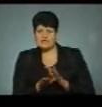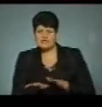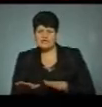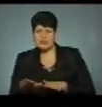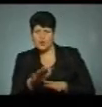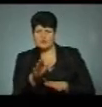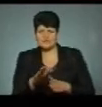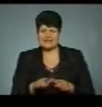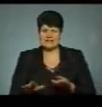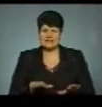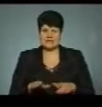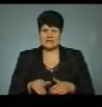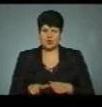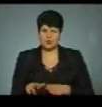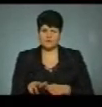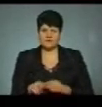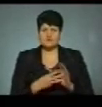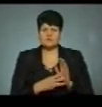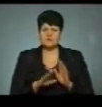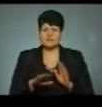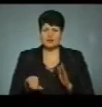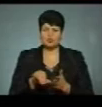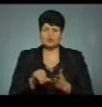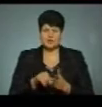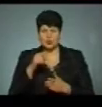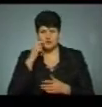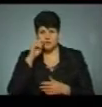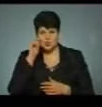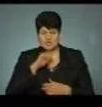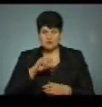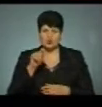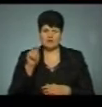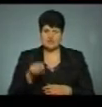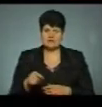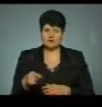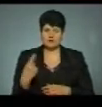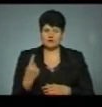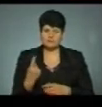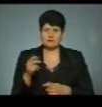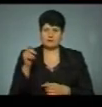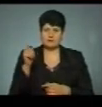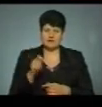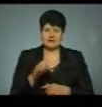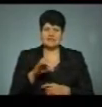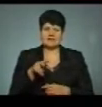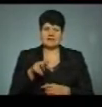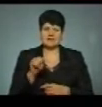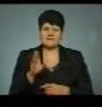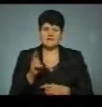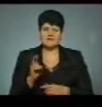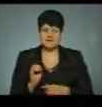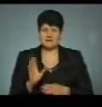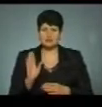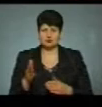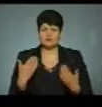дорозі. 80 дітей-учасників російсько-української війни з Тернопільщини приїхали в Славське на Львівщині, де